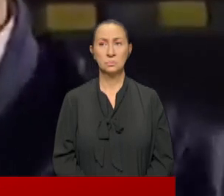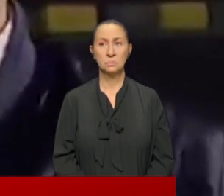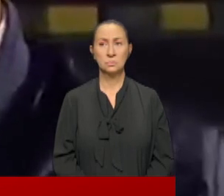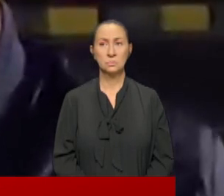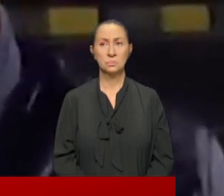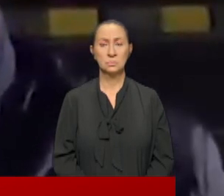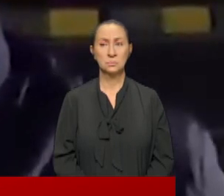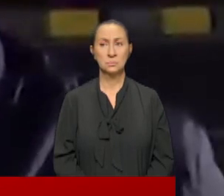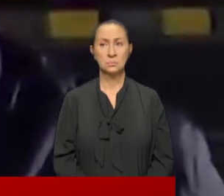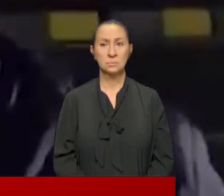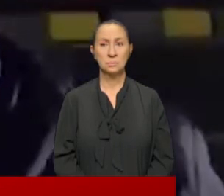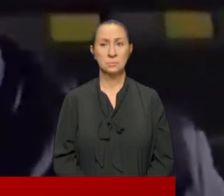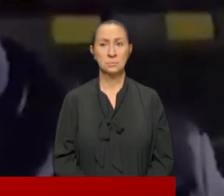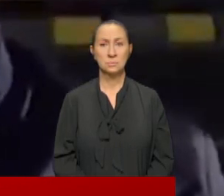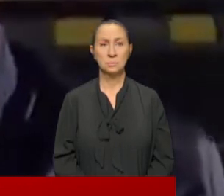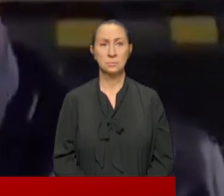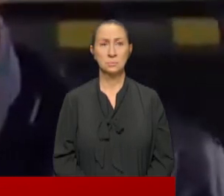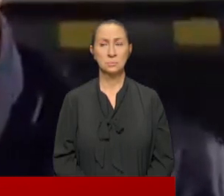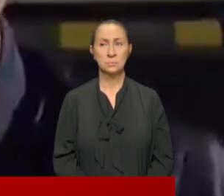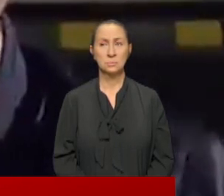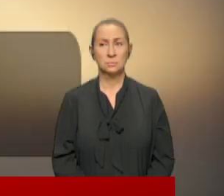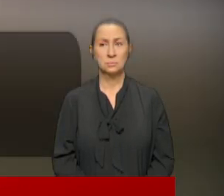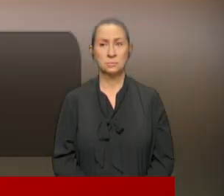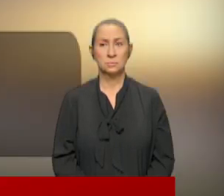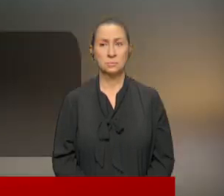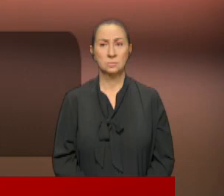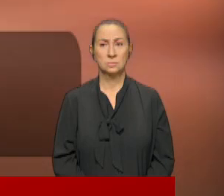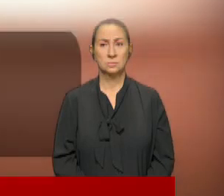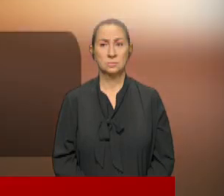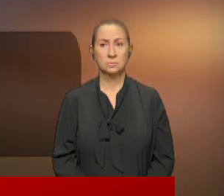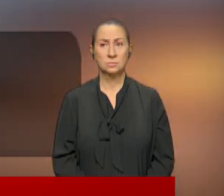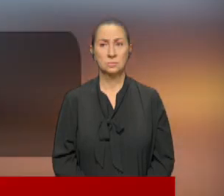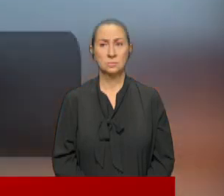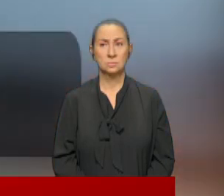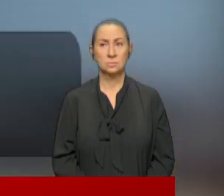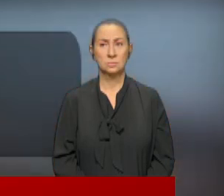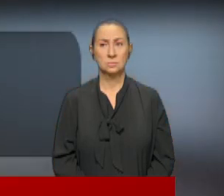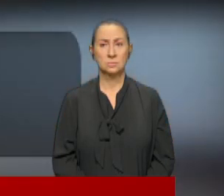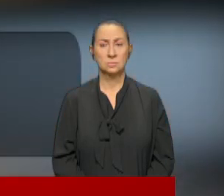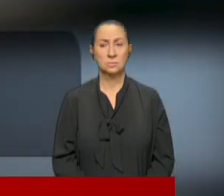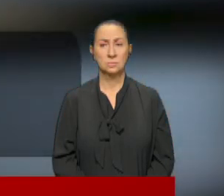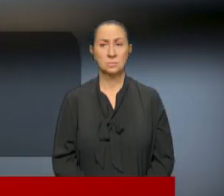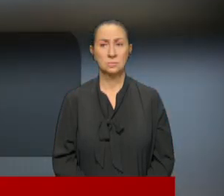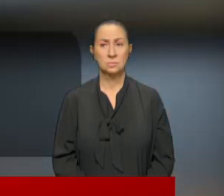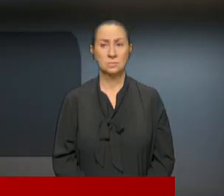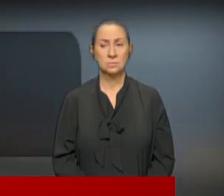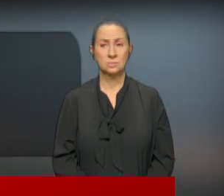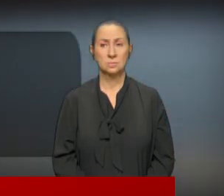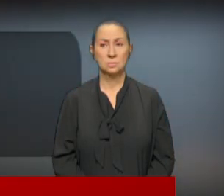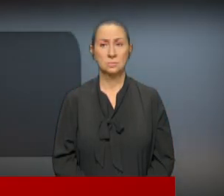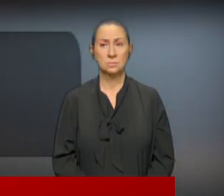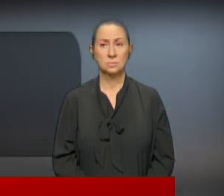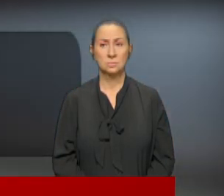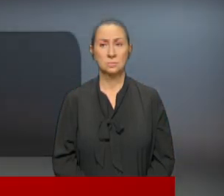anda herhangi bir şekilde havadan da müdahale edilemiyor. Çocuklar, çocuklar şuraya bak, çok felaket. Her yerden